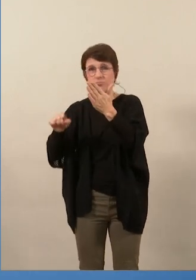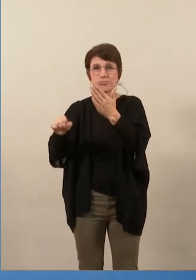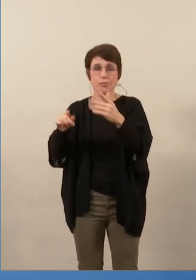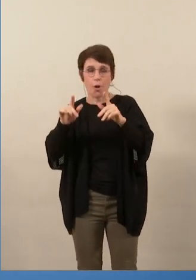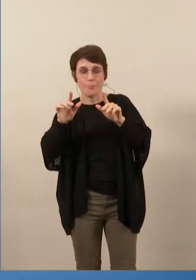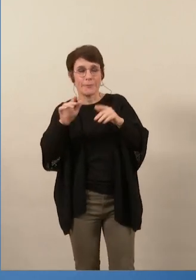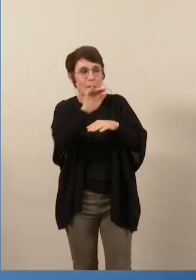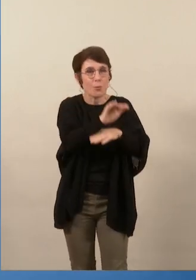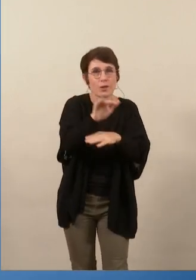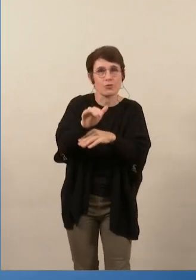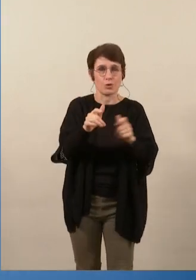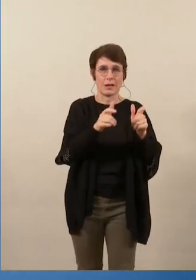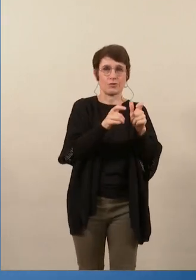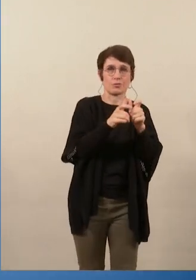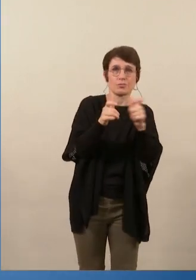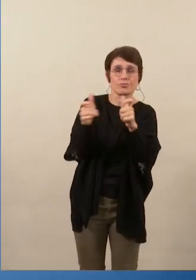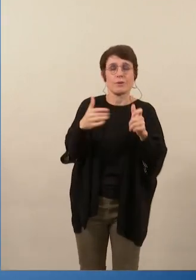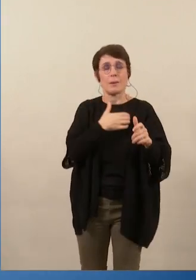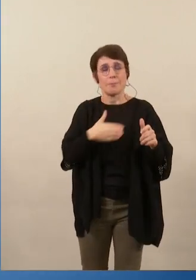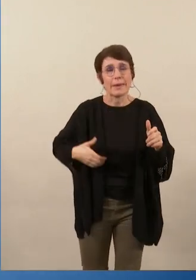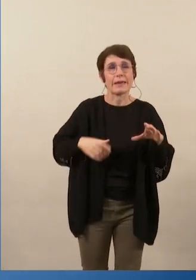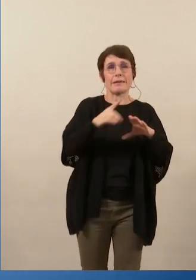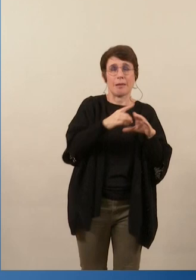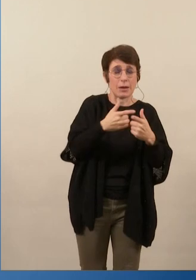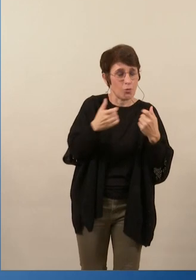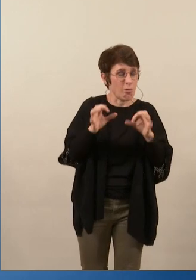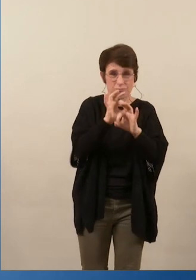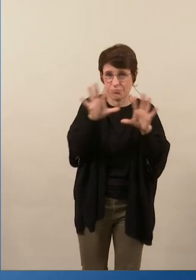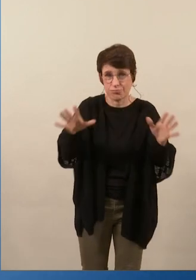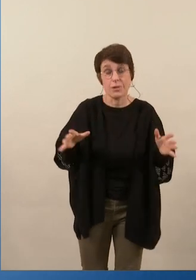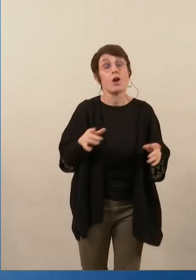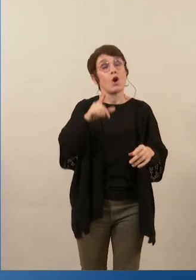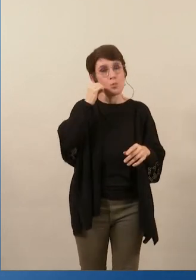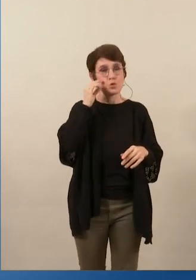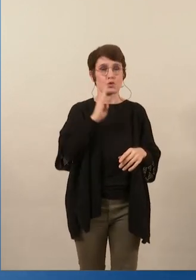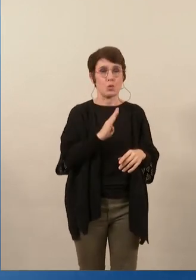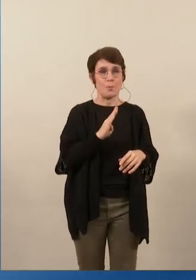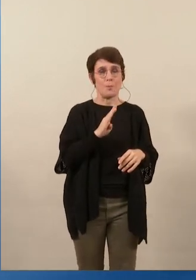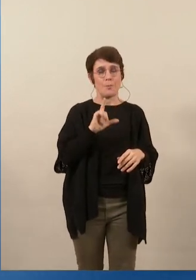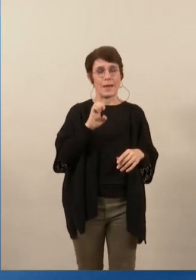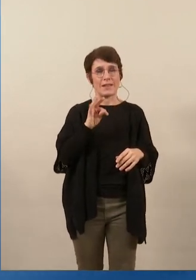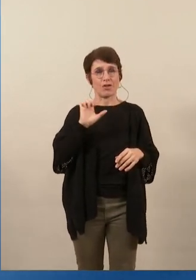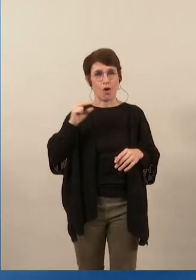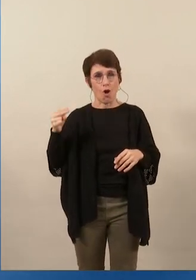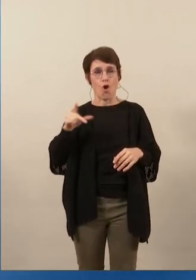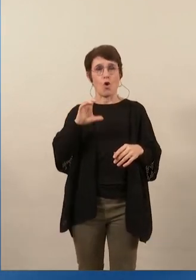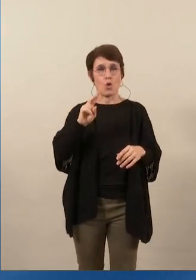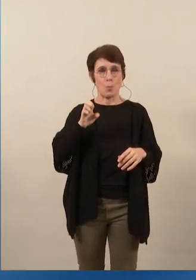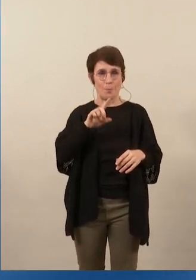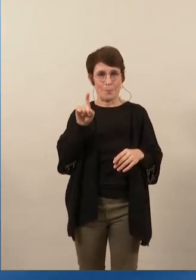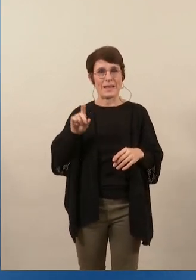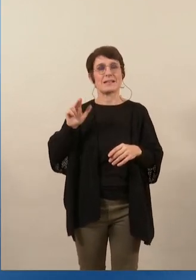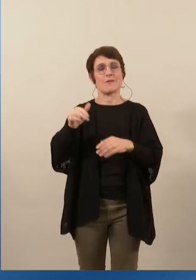pointé par l'ensemble des associations d'élus et Louis Beltran lupez proposera d'ailleurs un vœux à ce sujet plus